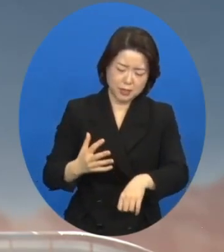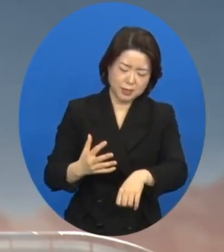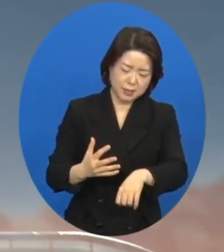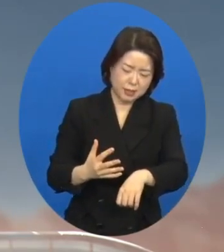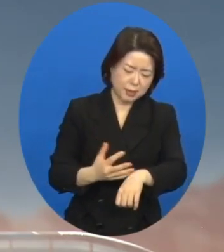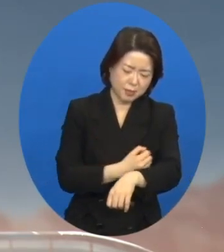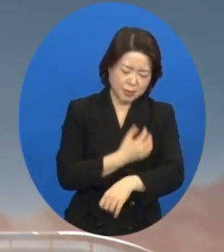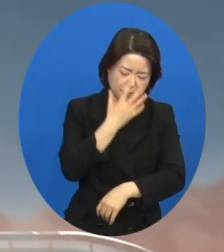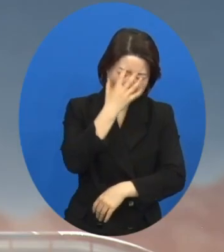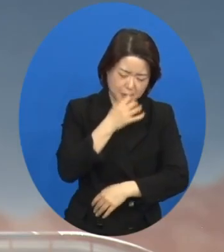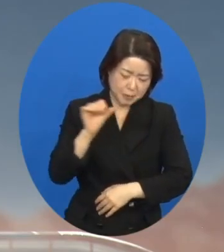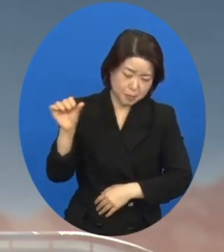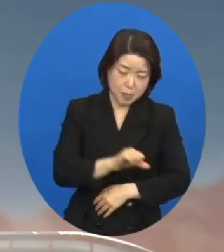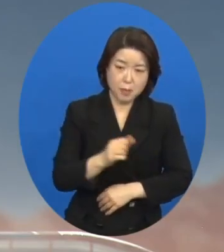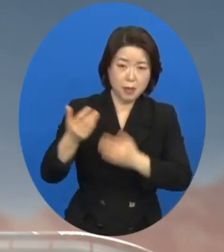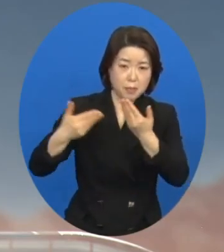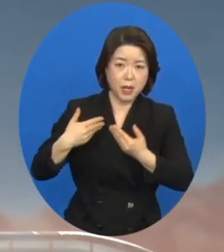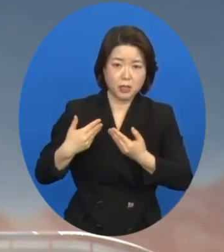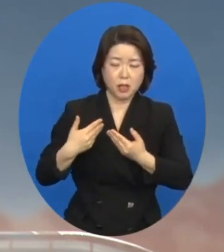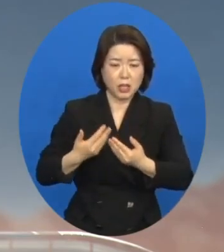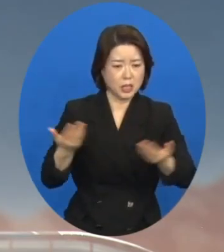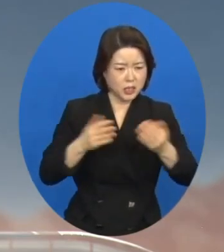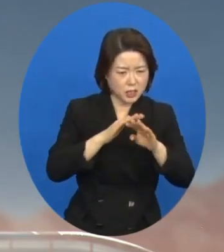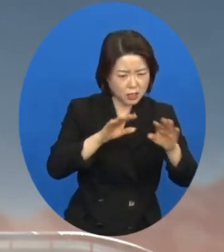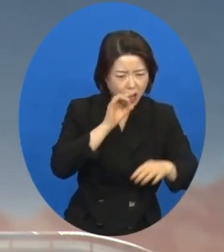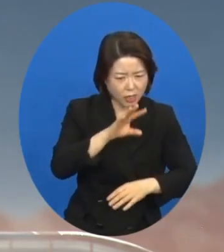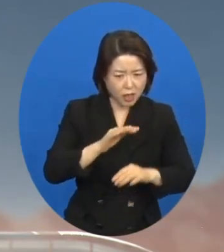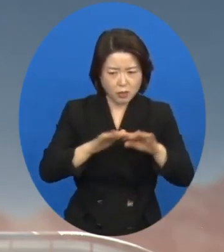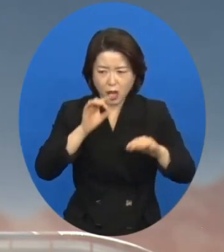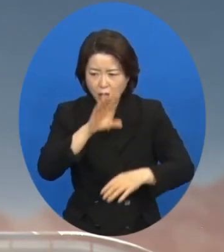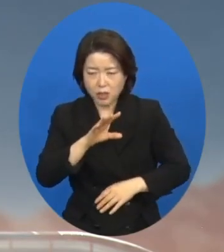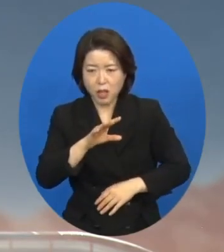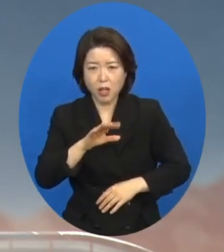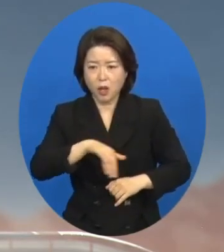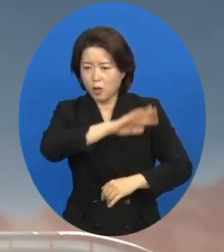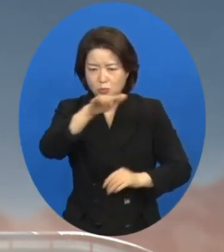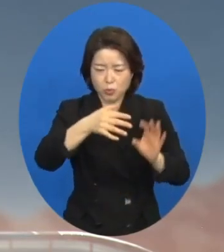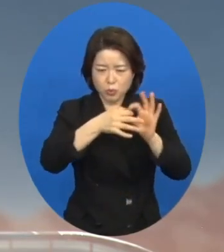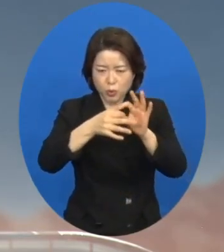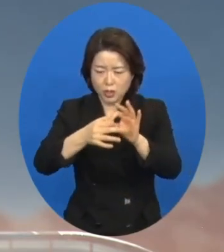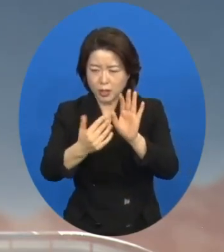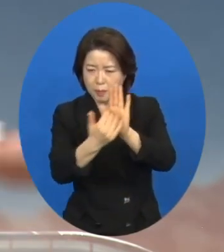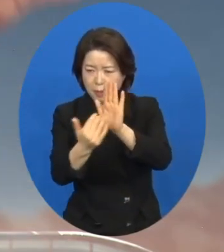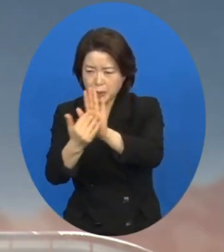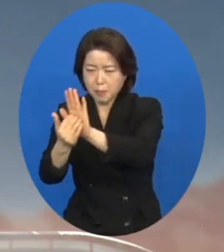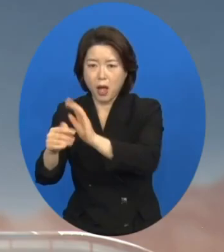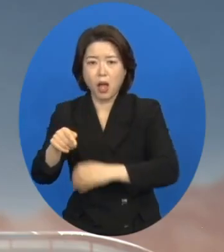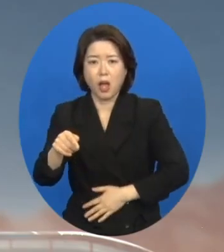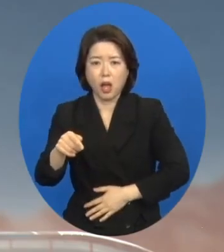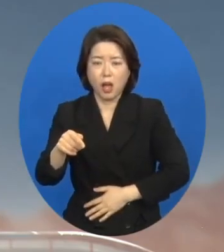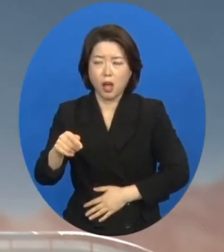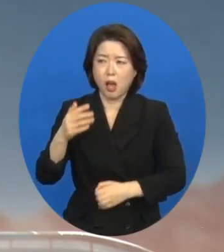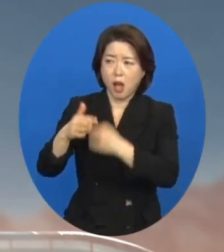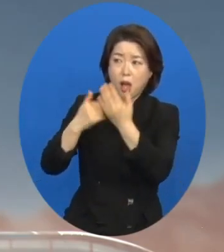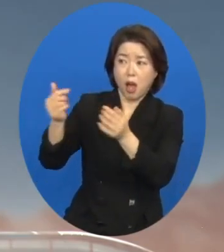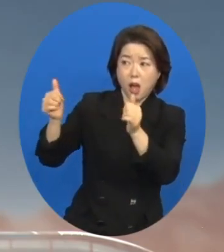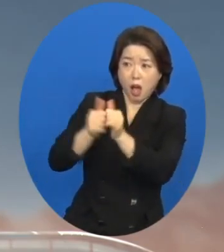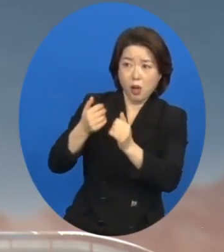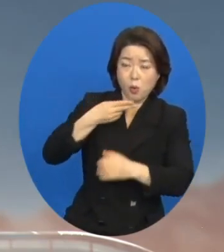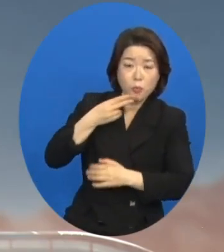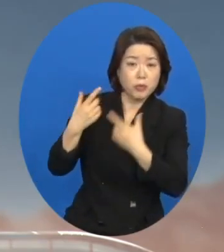계십니까? 왜 이렇게 일이 안 풀릴까? 왜 이렇게 안 되는 것일까? 모든 관계가 다 막히고 하나님 나와 함께 하지 않는 것